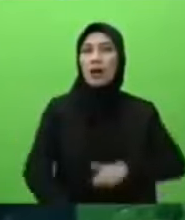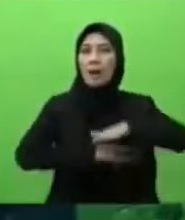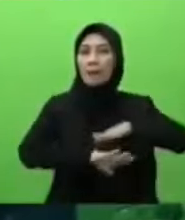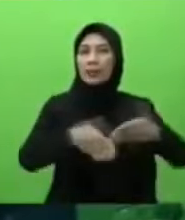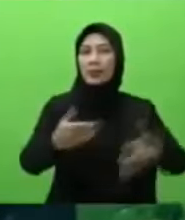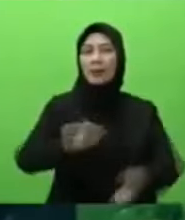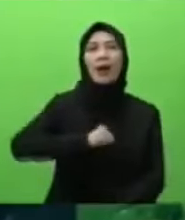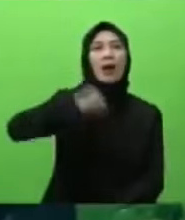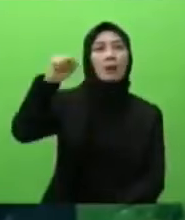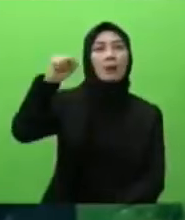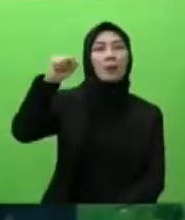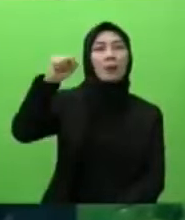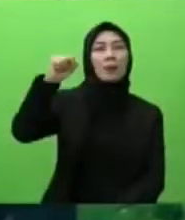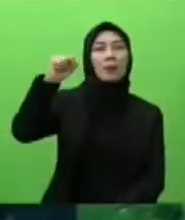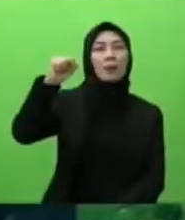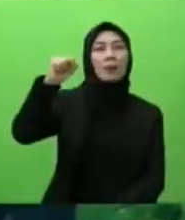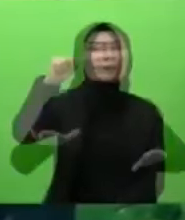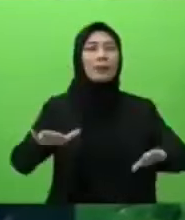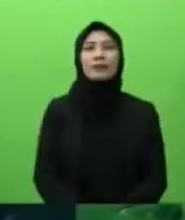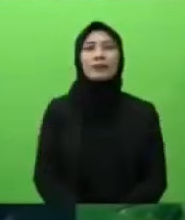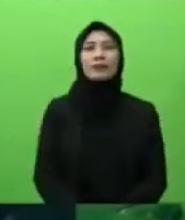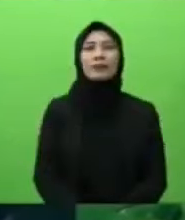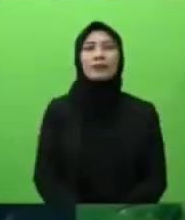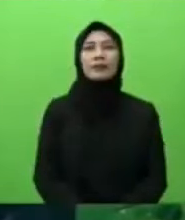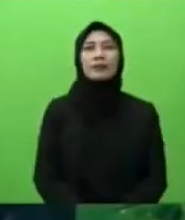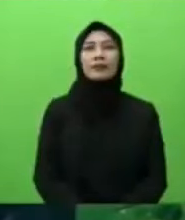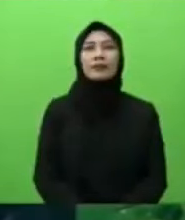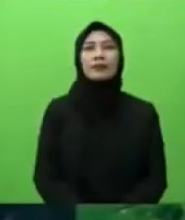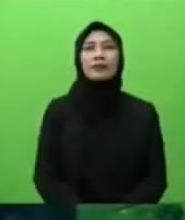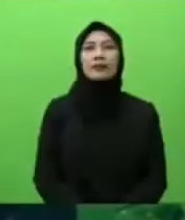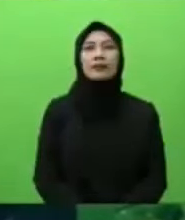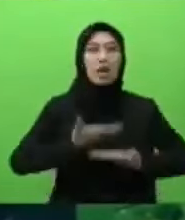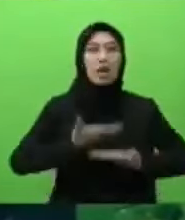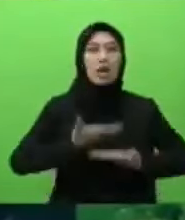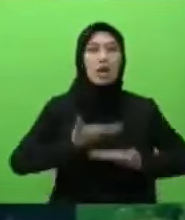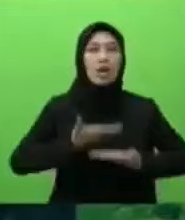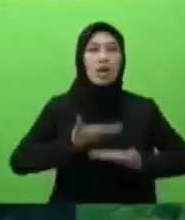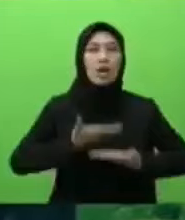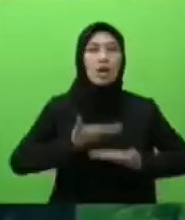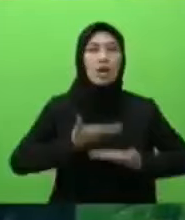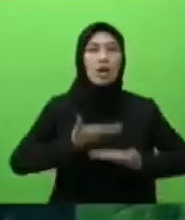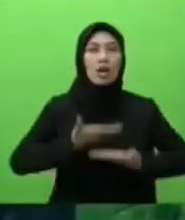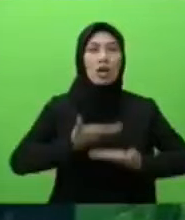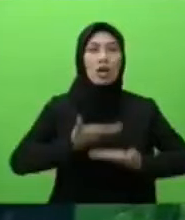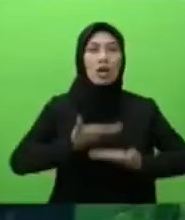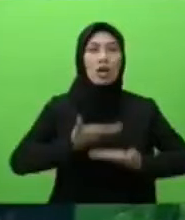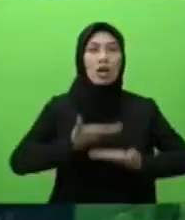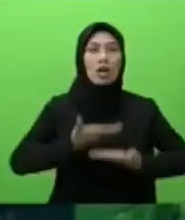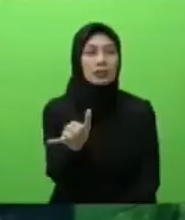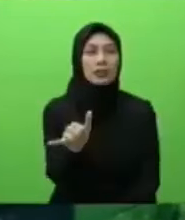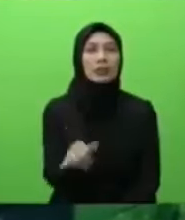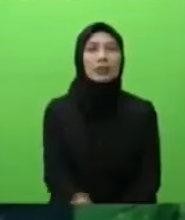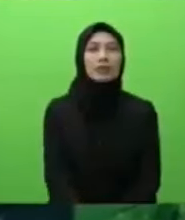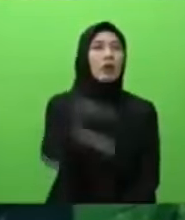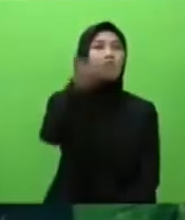kemerdekaan perdamaian abadi dan keadilan sosial sebagaimana dideklarasikan oleh